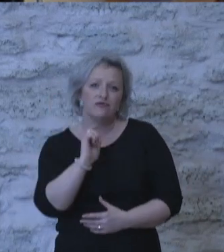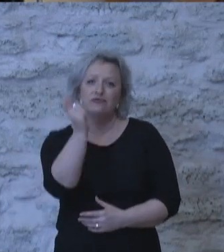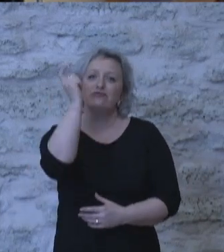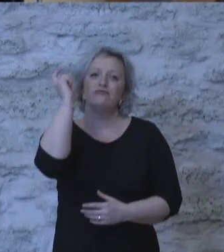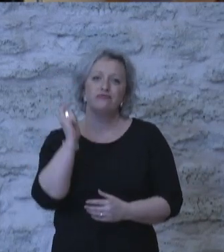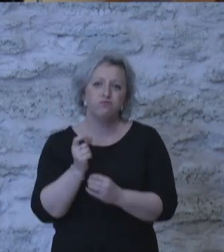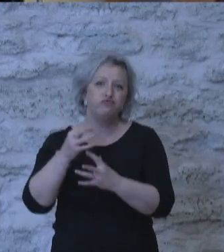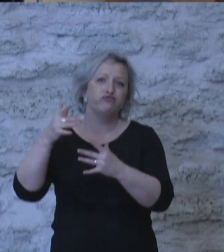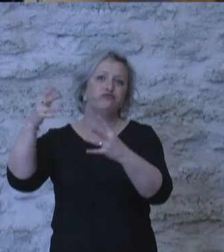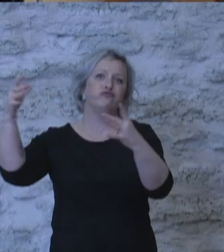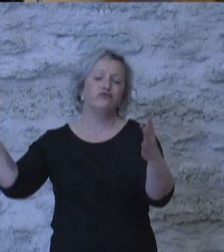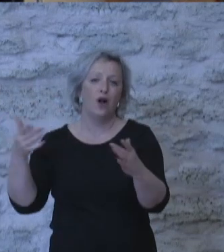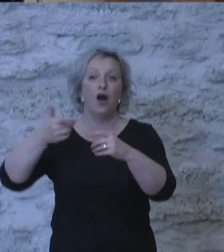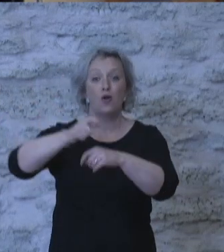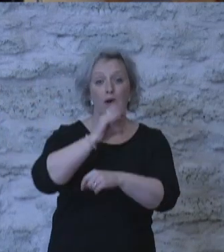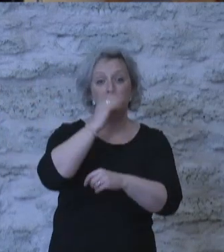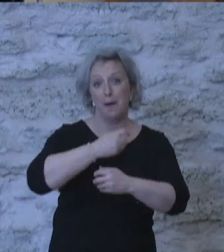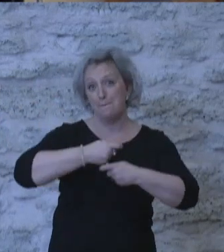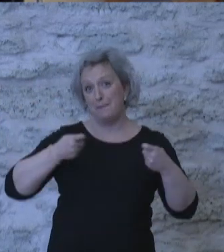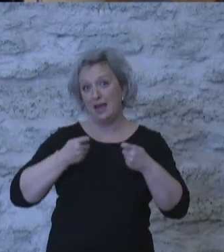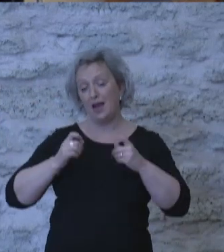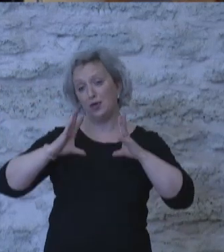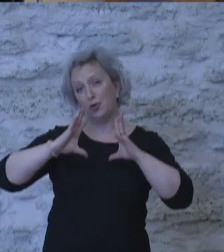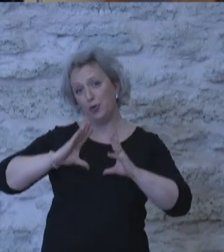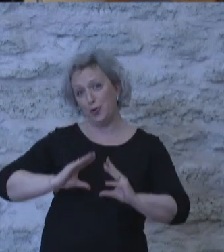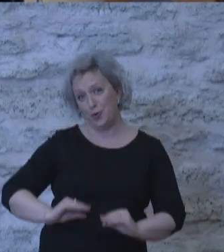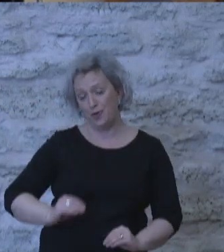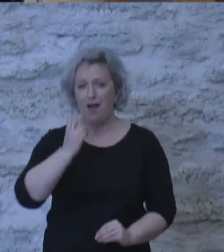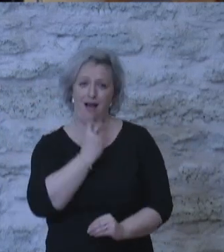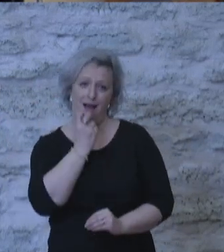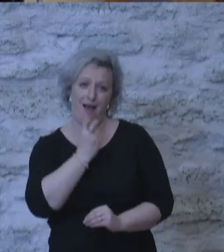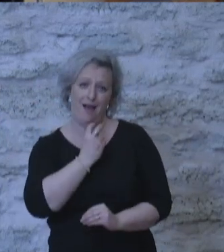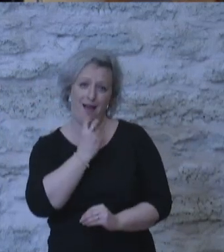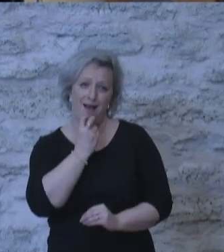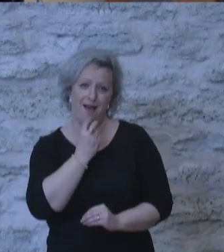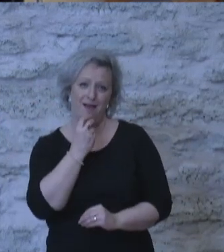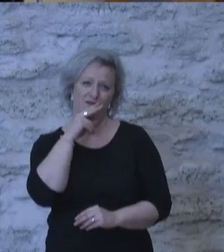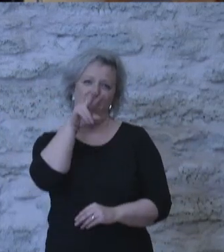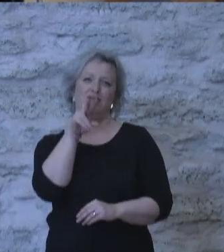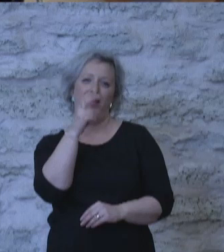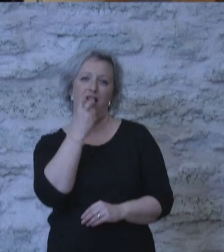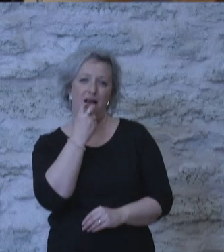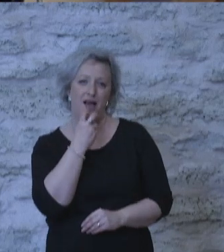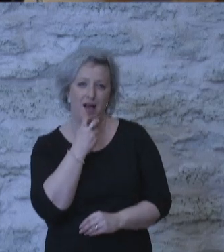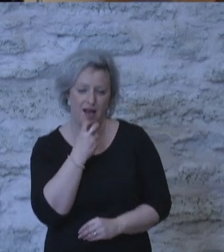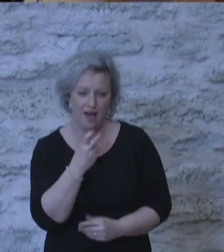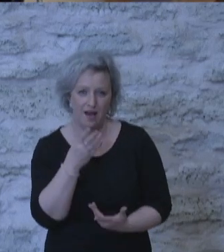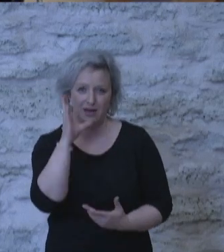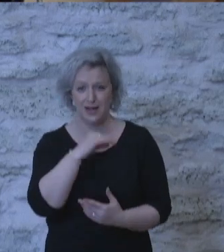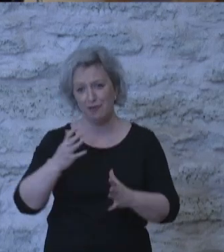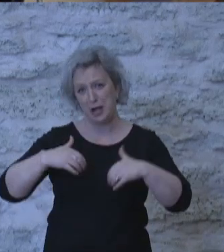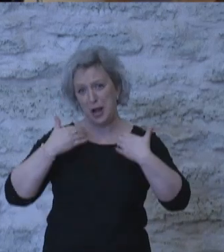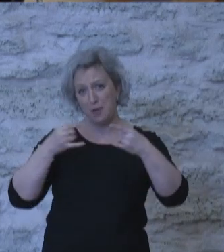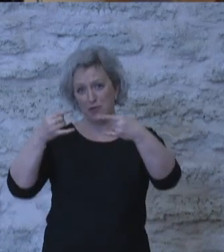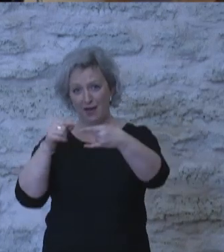suudab maandada raskeid pinged, mis inimestel on. kindlasti ka need inimest, kes vaatavad teda televisiooni vahendusel ka nemad saavad rõõmu